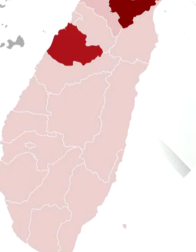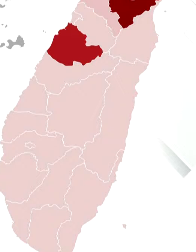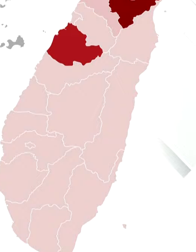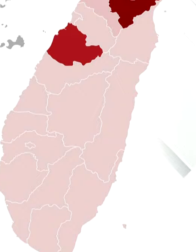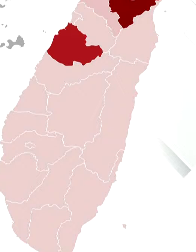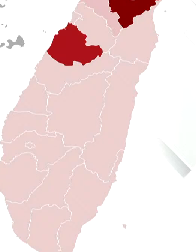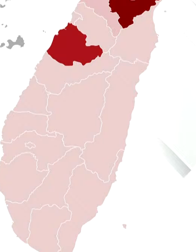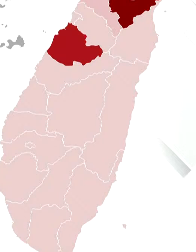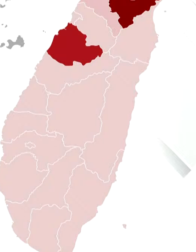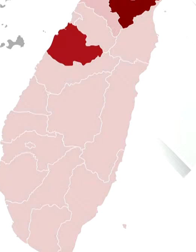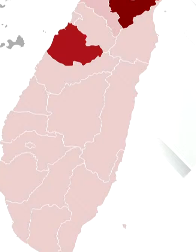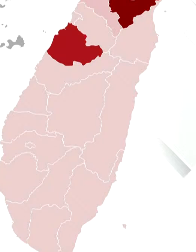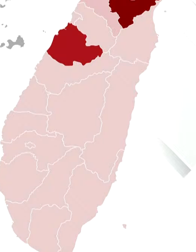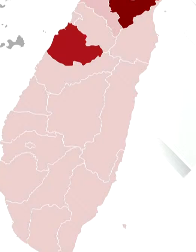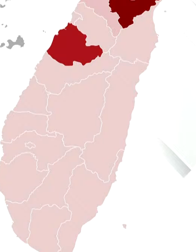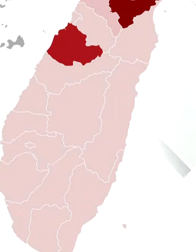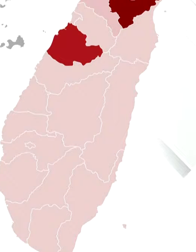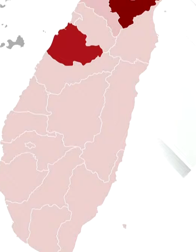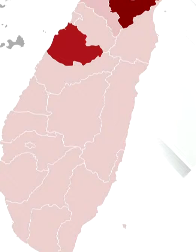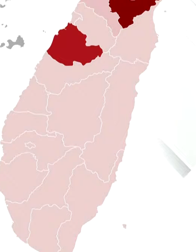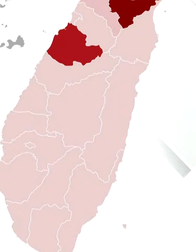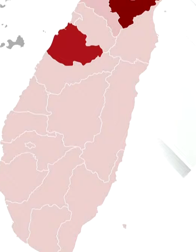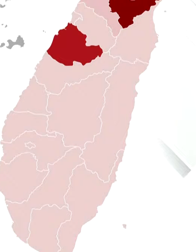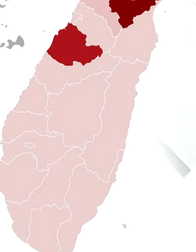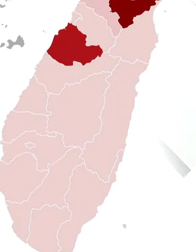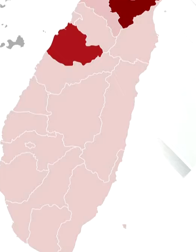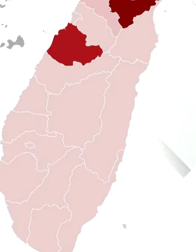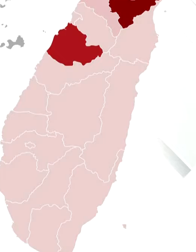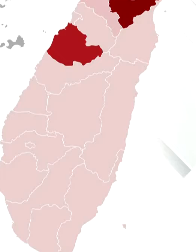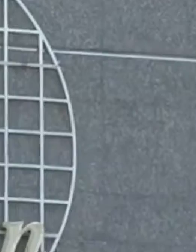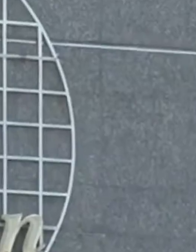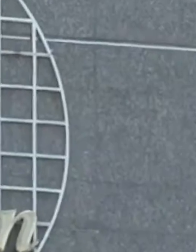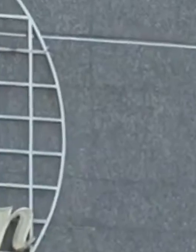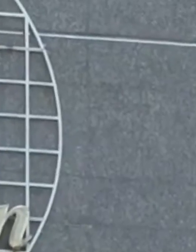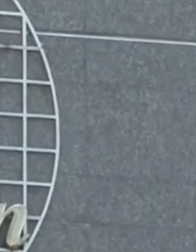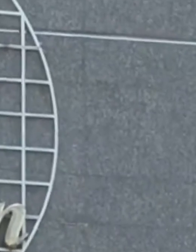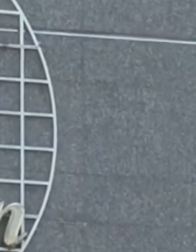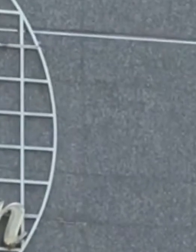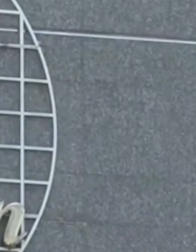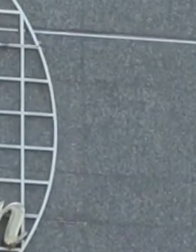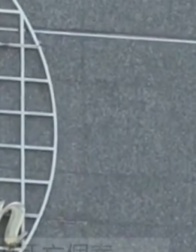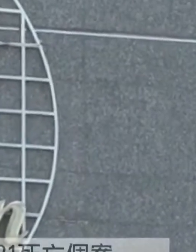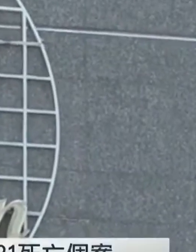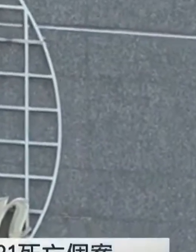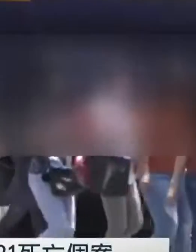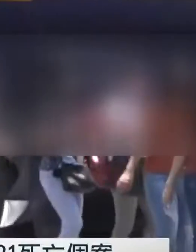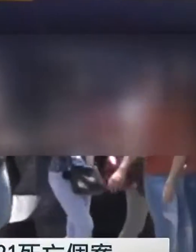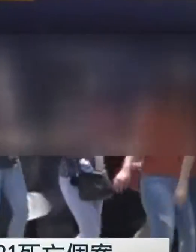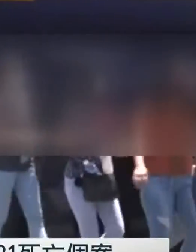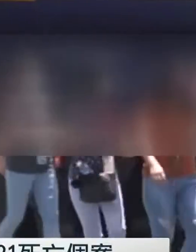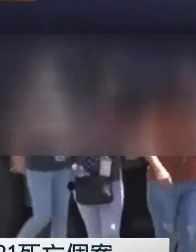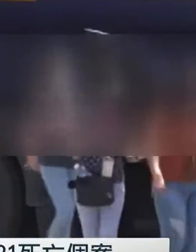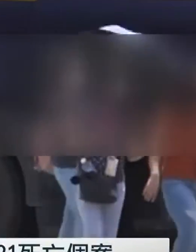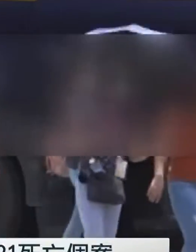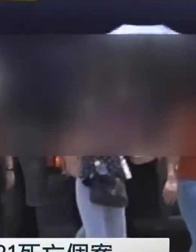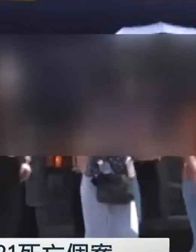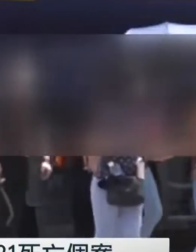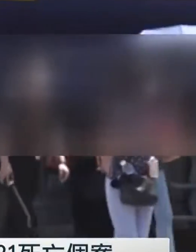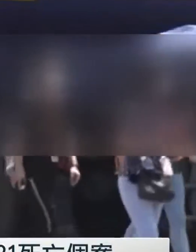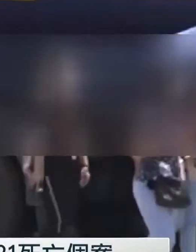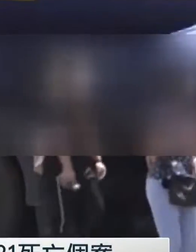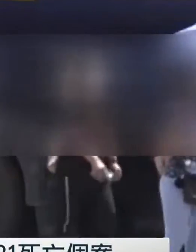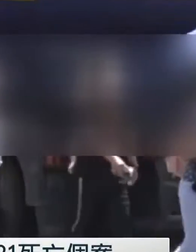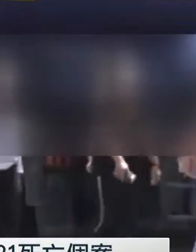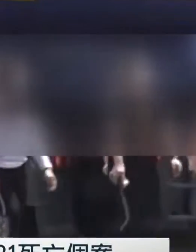以双北最多，但苗栗县暴增51例，备受关注。其中金源电工厂群聚案确诊数持续扩大